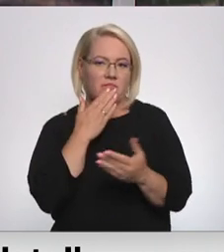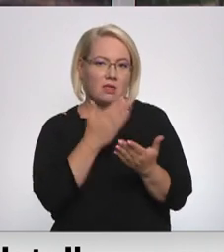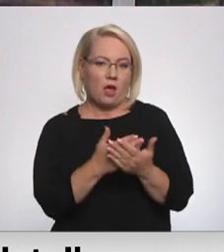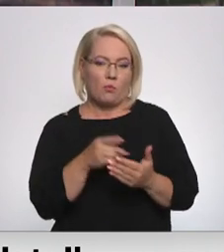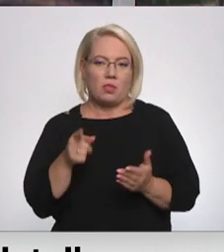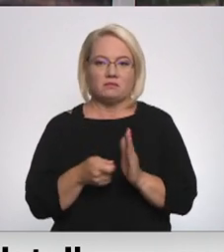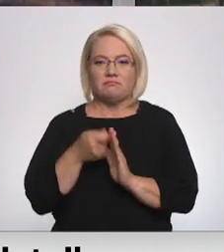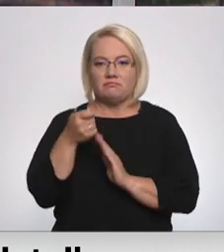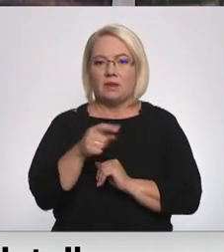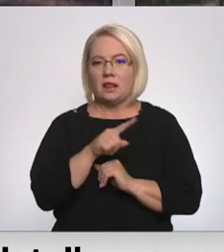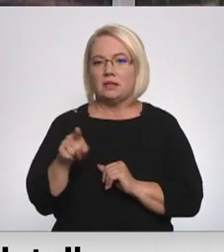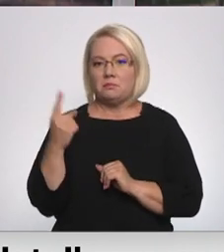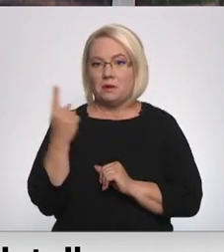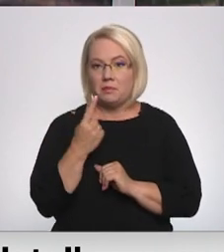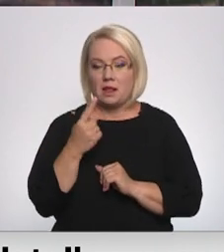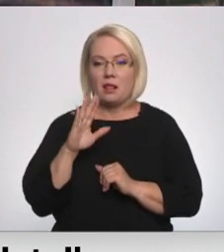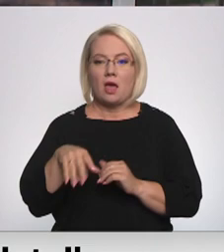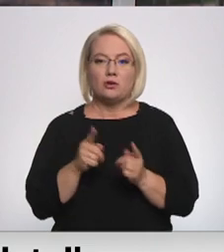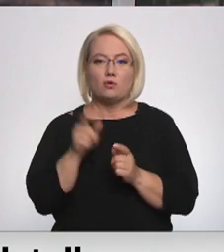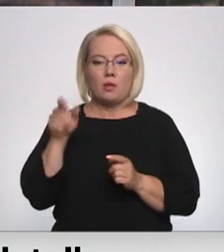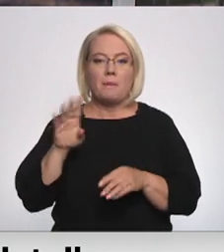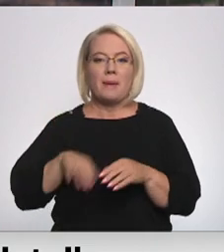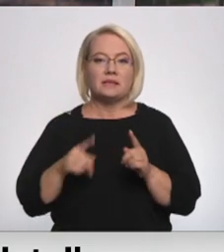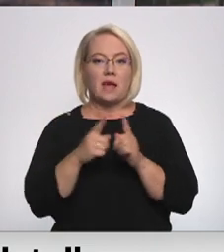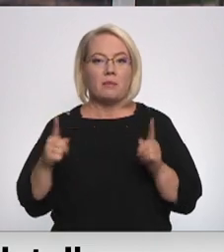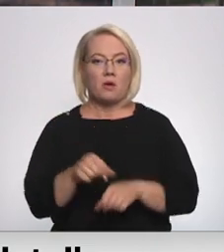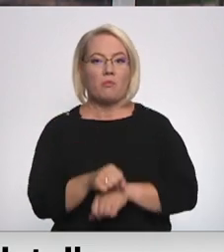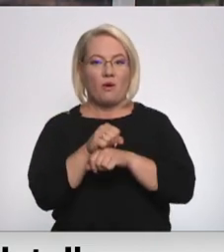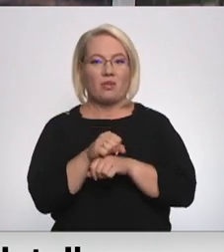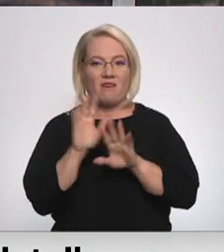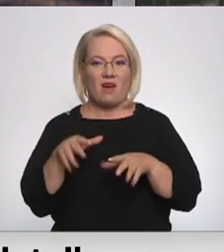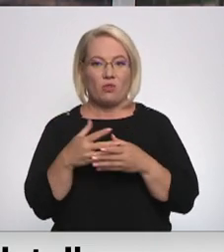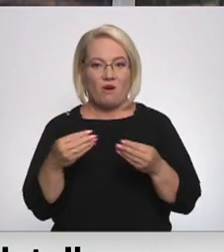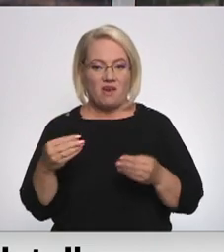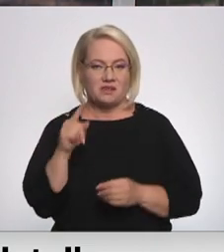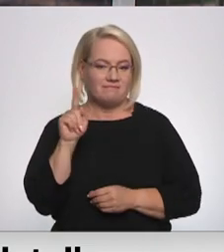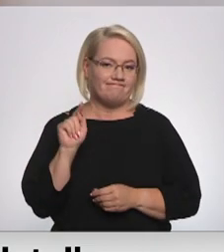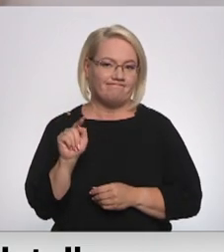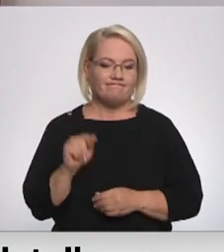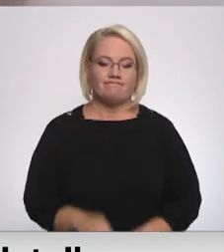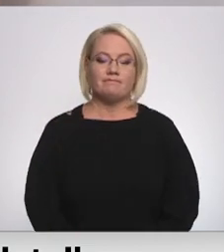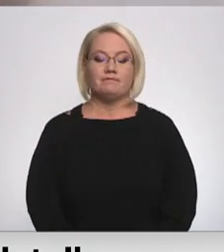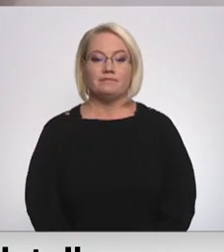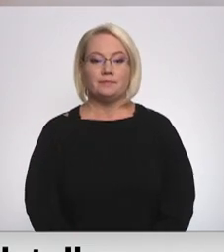līdz pirmdienai. Vai skolotāju beztermiņu protestus vēl var novērst? Par to Vita Anstrate.